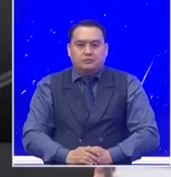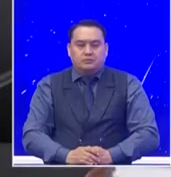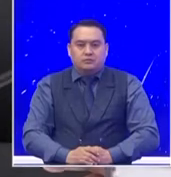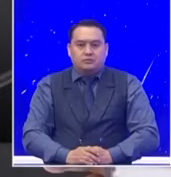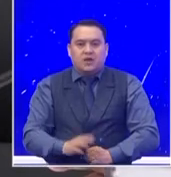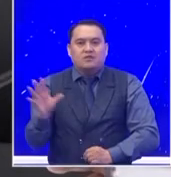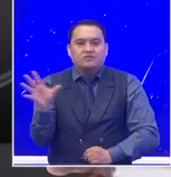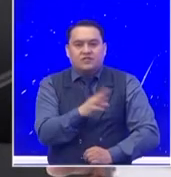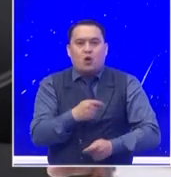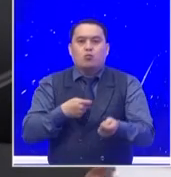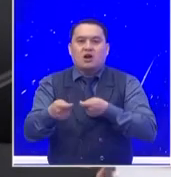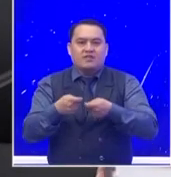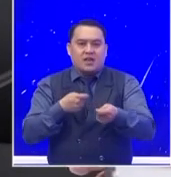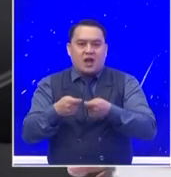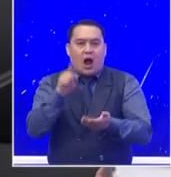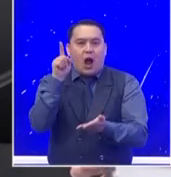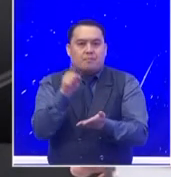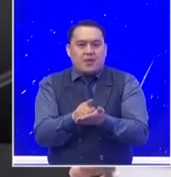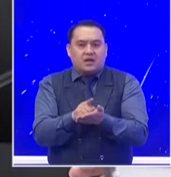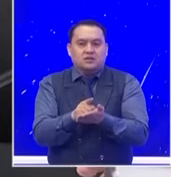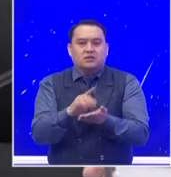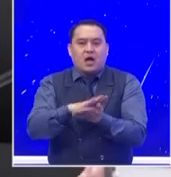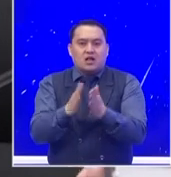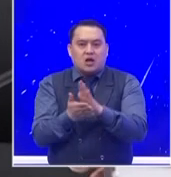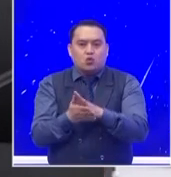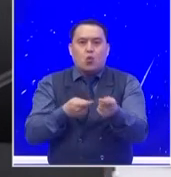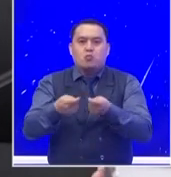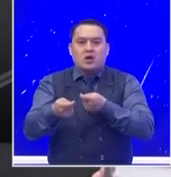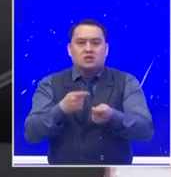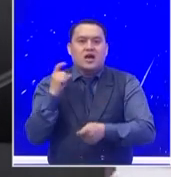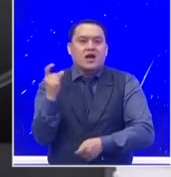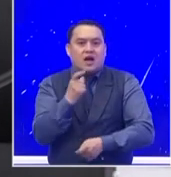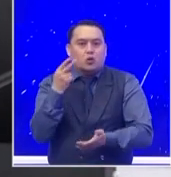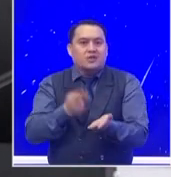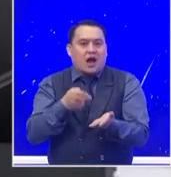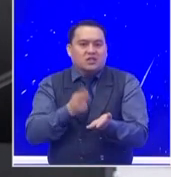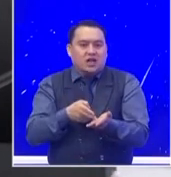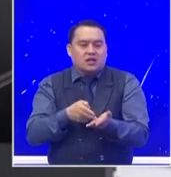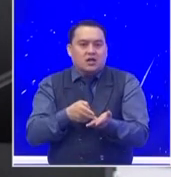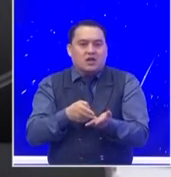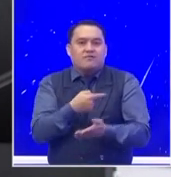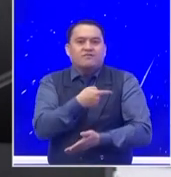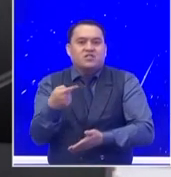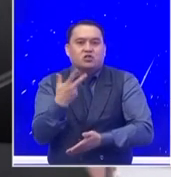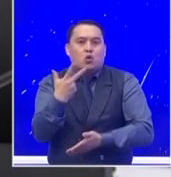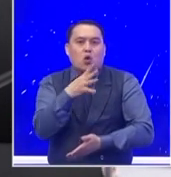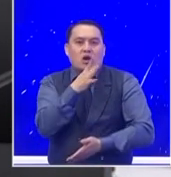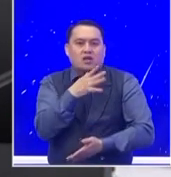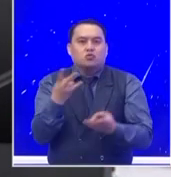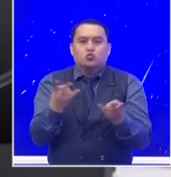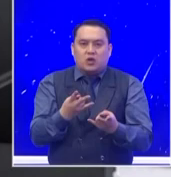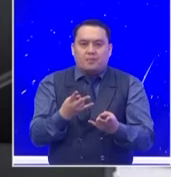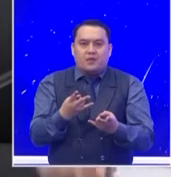Все управления должны согласовать с управлением экономики, доказать в течение 3 лет, что вам